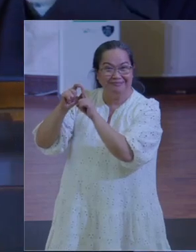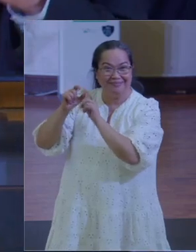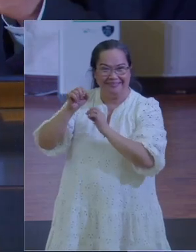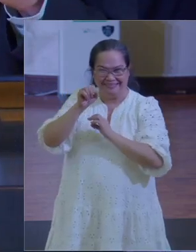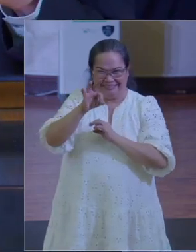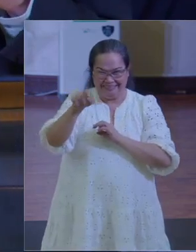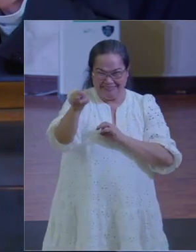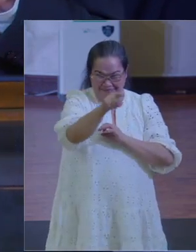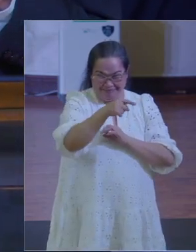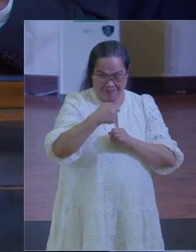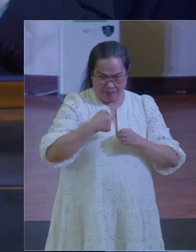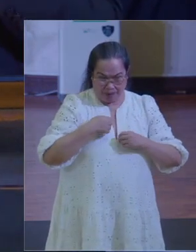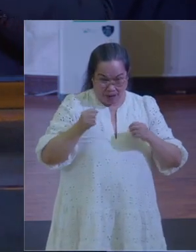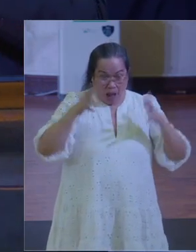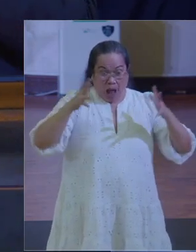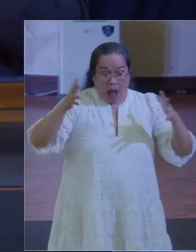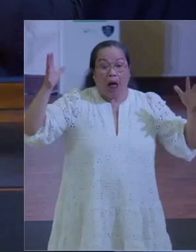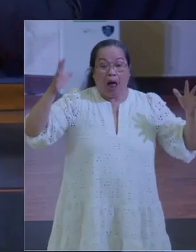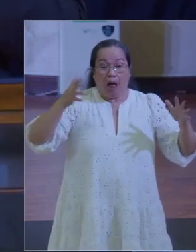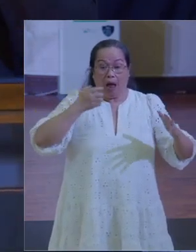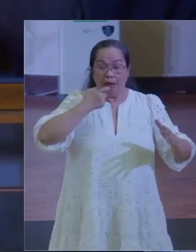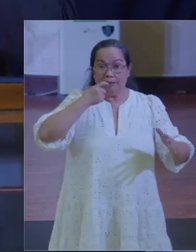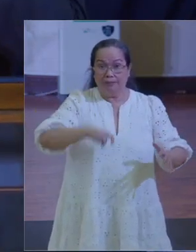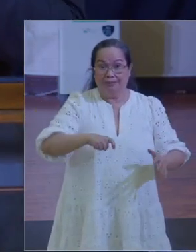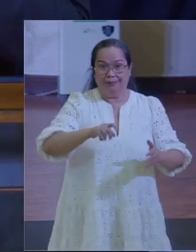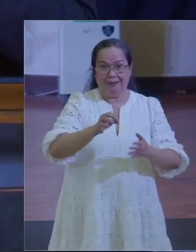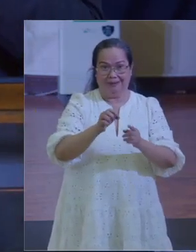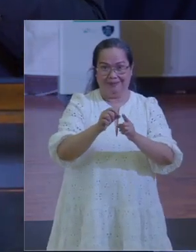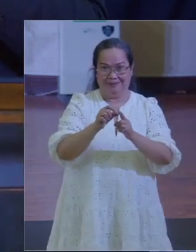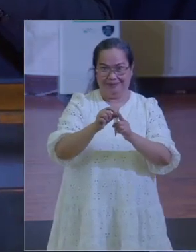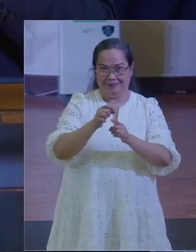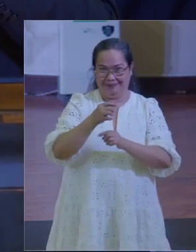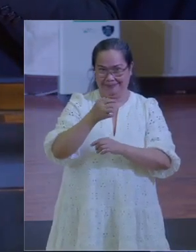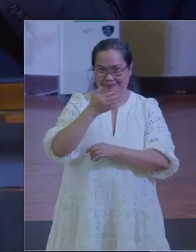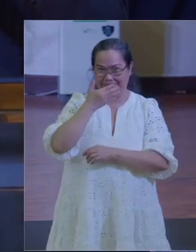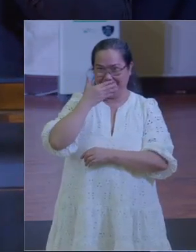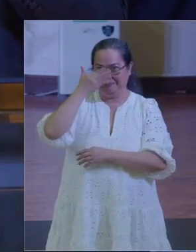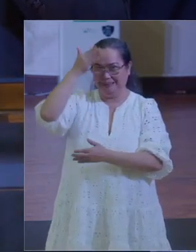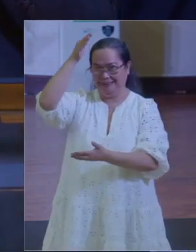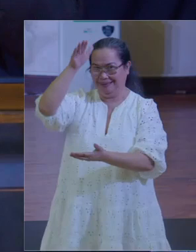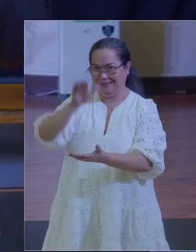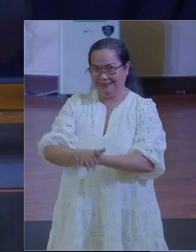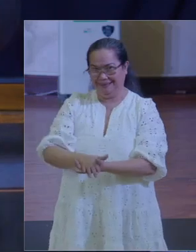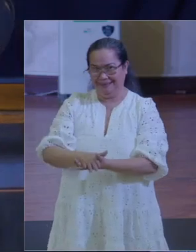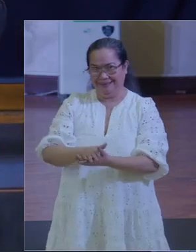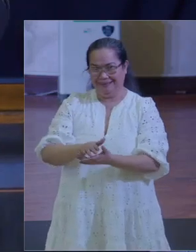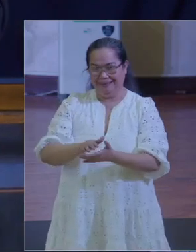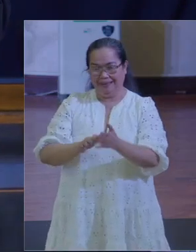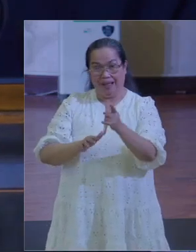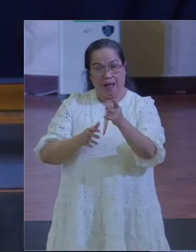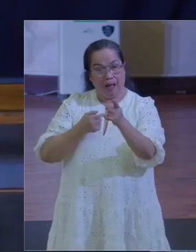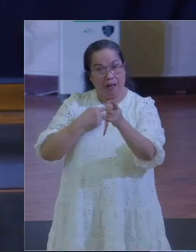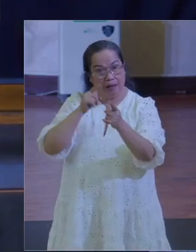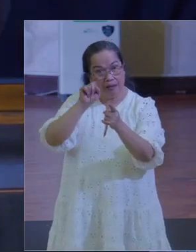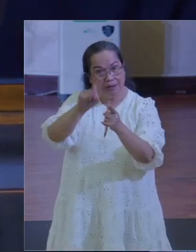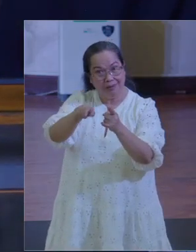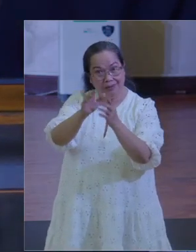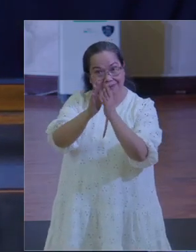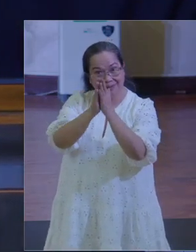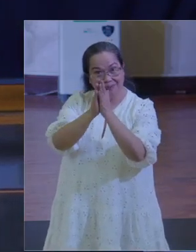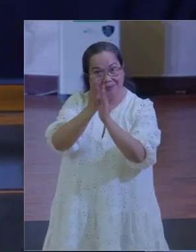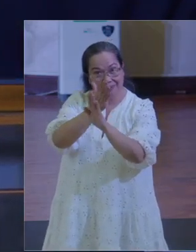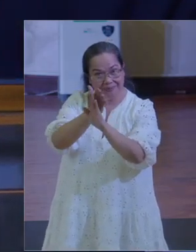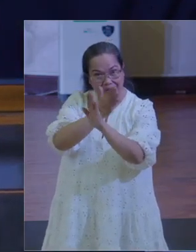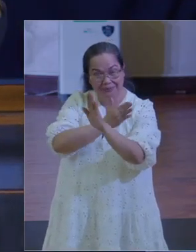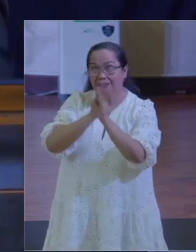nagulat, nagmumura? Ako ba pag nasingitan, ano? So, pag napansin mo na ganun ka, manalangin ka muna, mag-pray ka, hingi ka ng